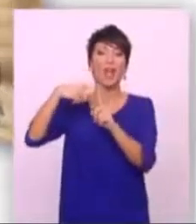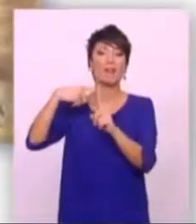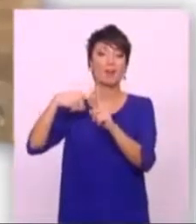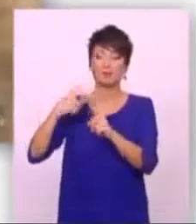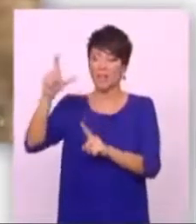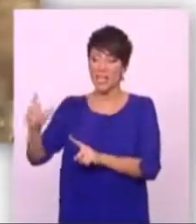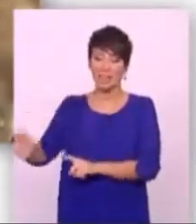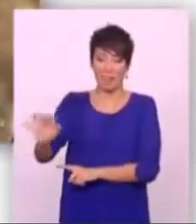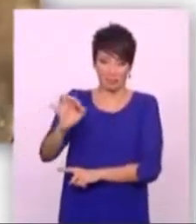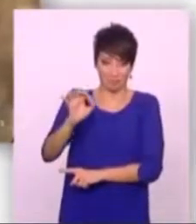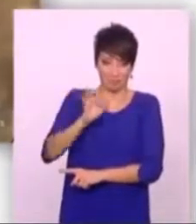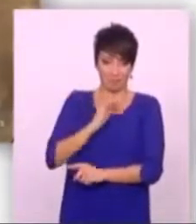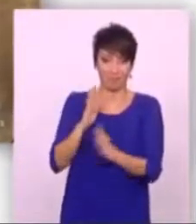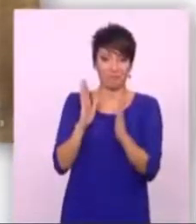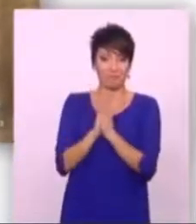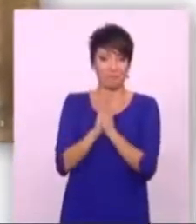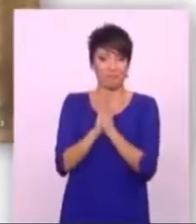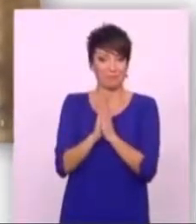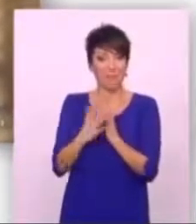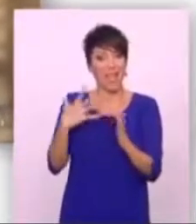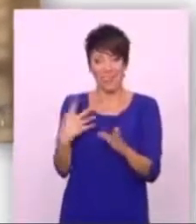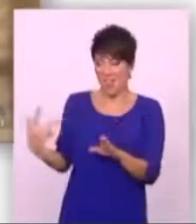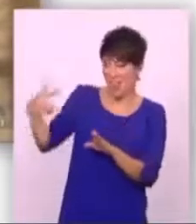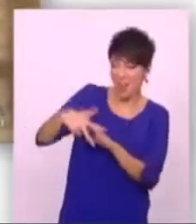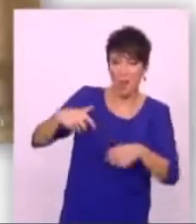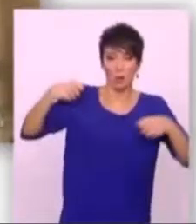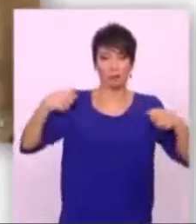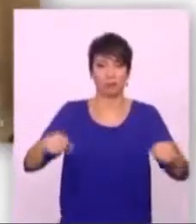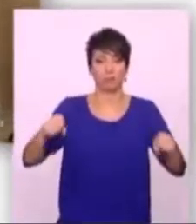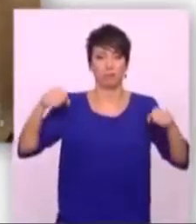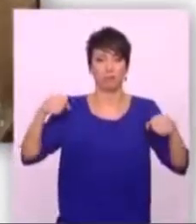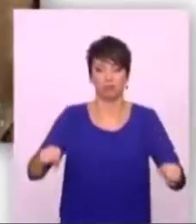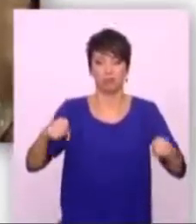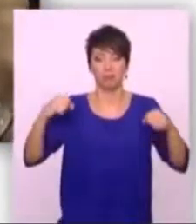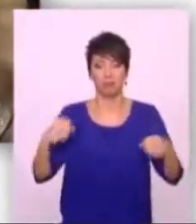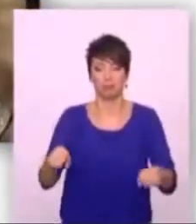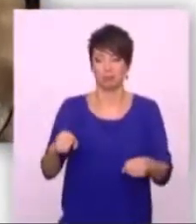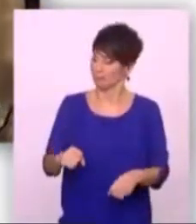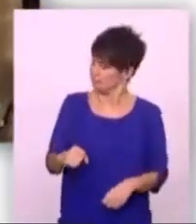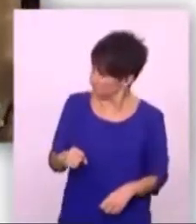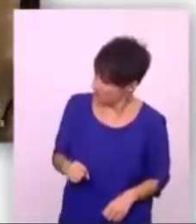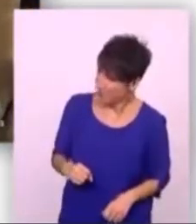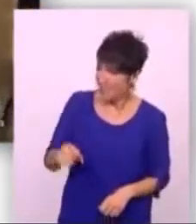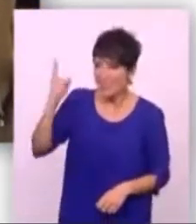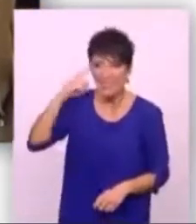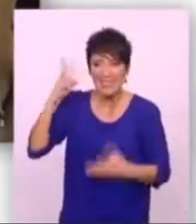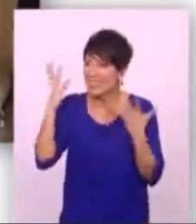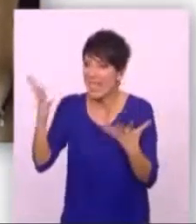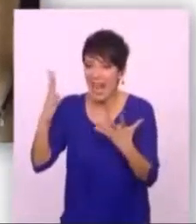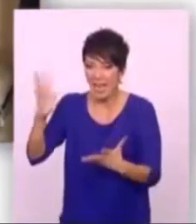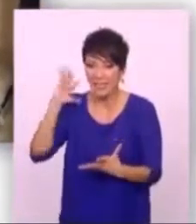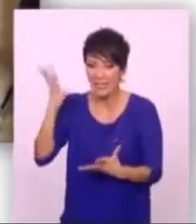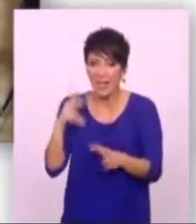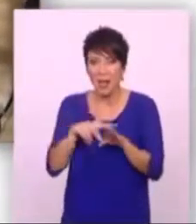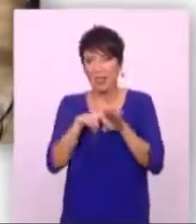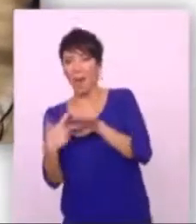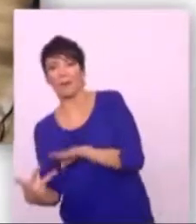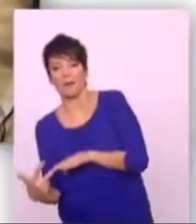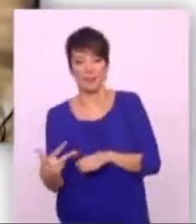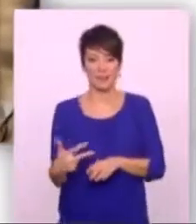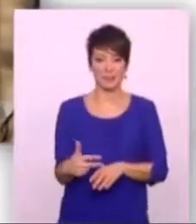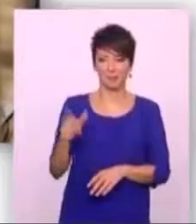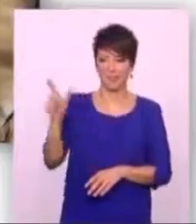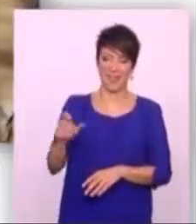Μιζέρια, φτώχεια, εγκατάλειψη και θλίψη. Οι πτέρυγες κλείνουν η μία μετά την άλλη, τα κτίρια για τα οποία ξοδεύτηκαν τεράστια